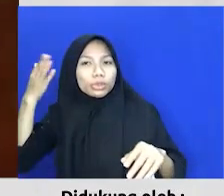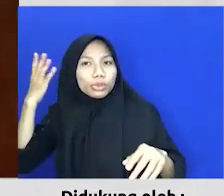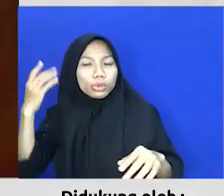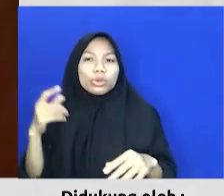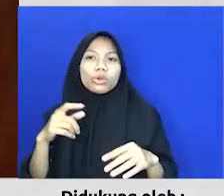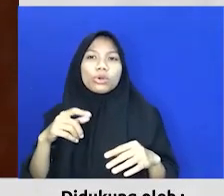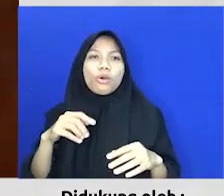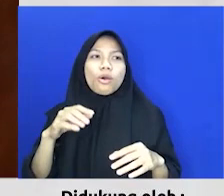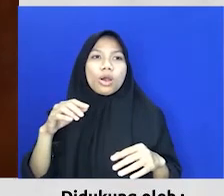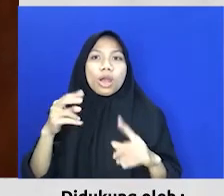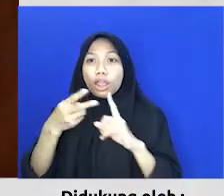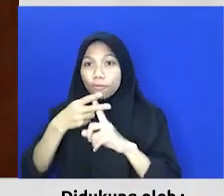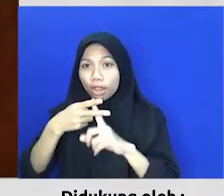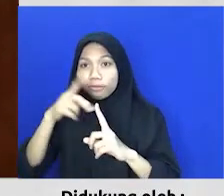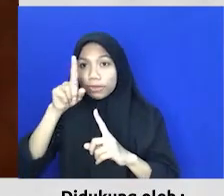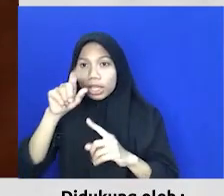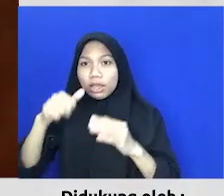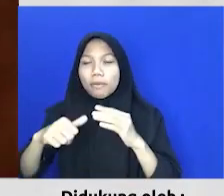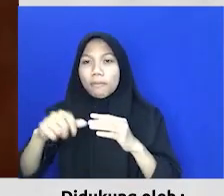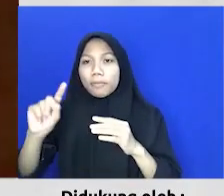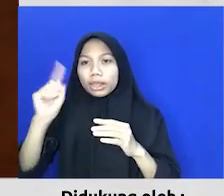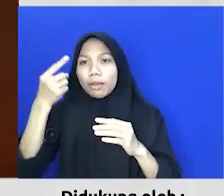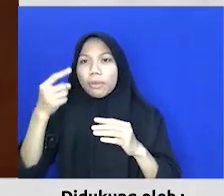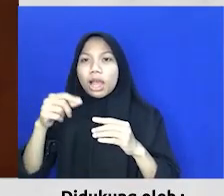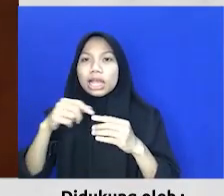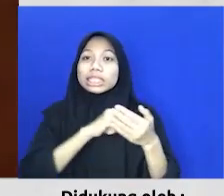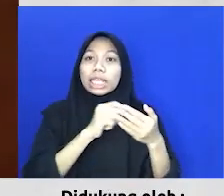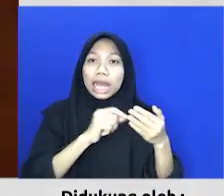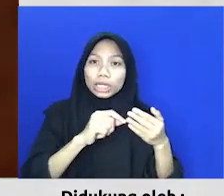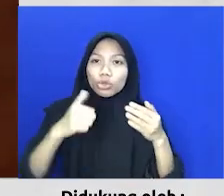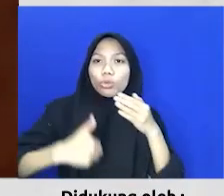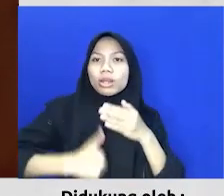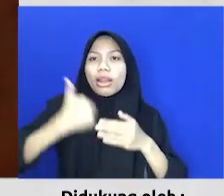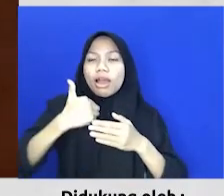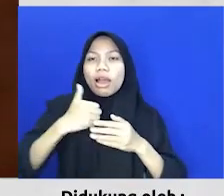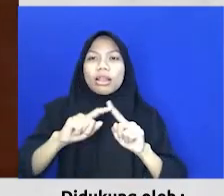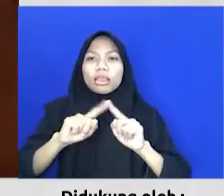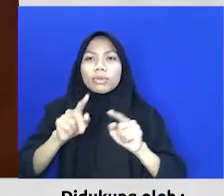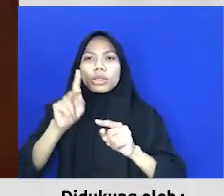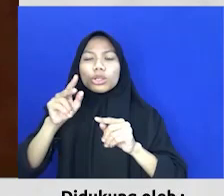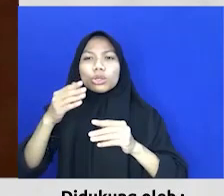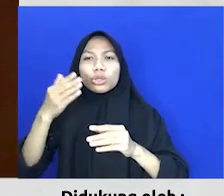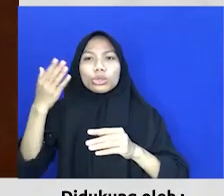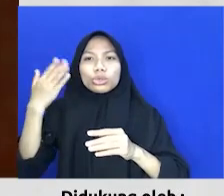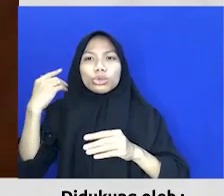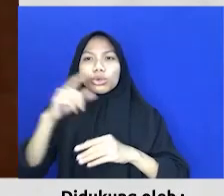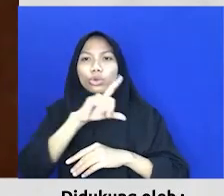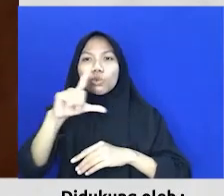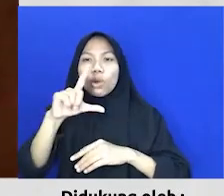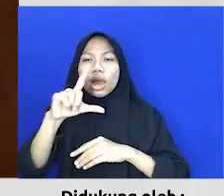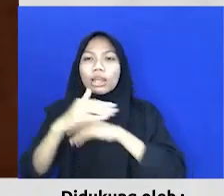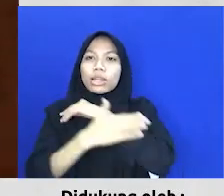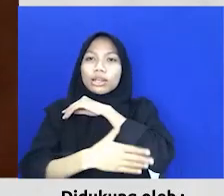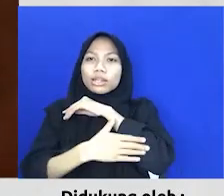Saya jadi terlibat jadi nulis filmnya. Nah, setelah itu baru cerita-cerita lain. Ya. Itu